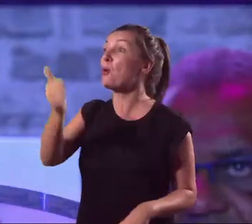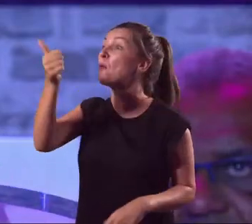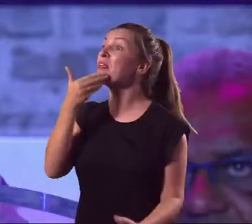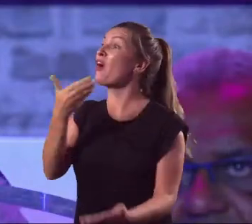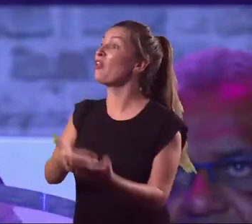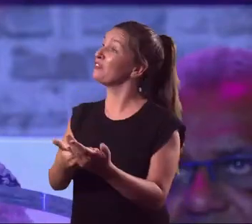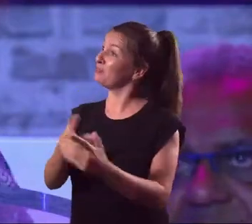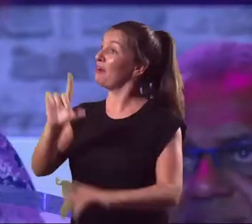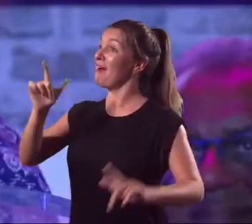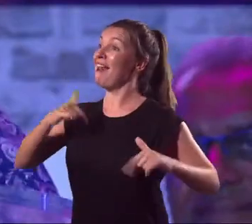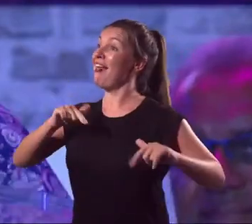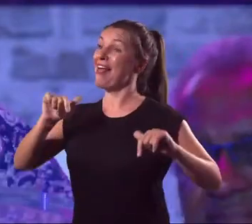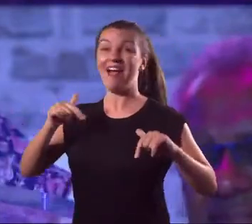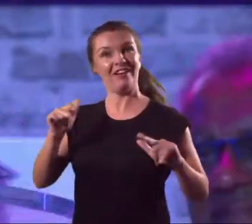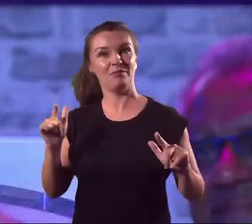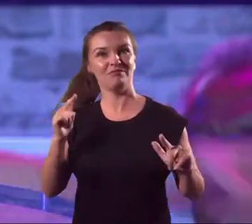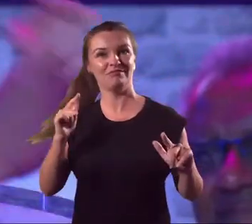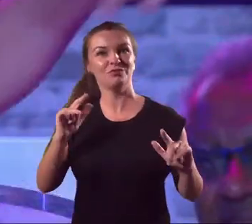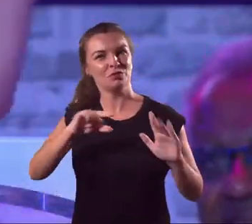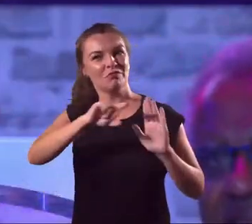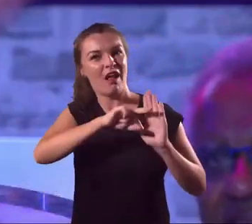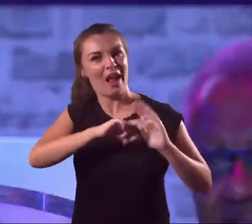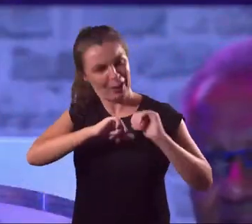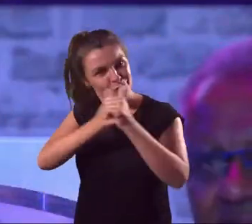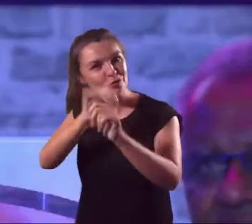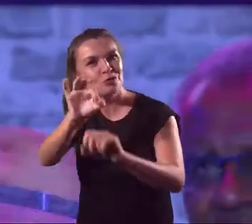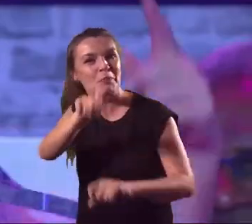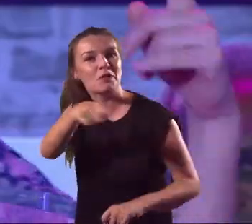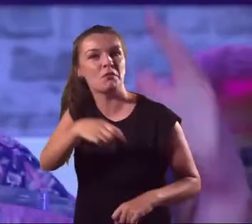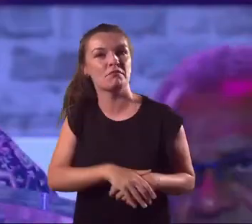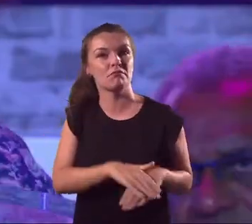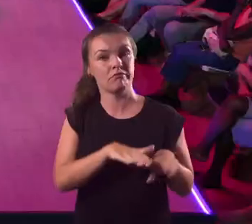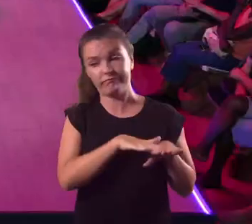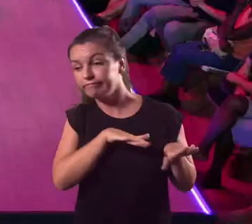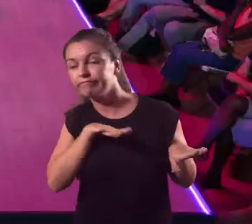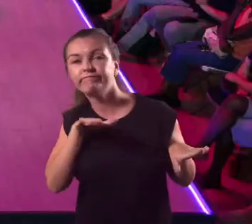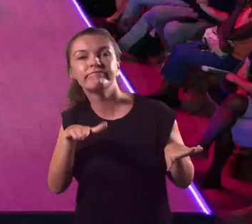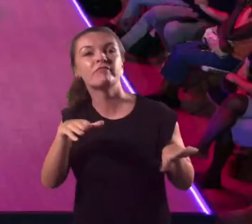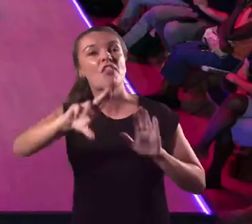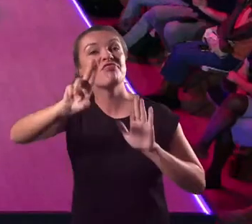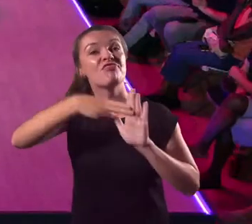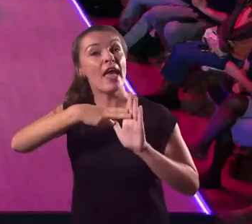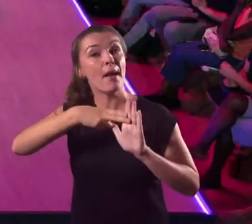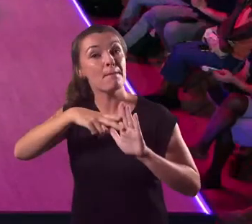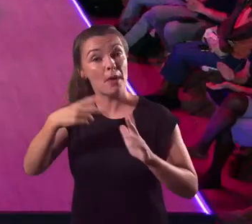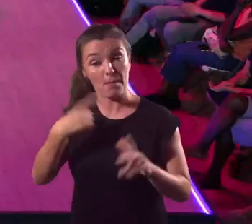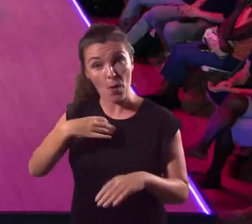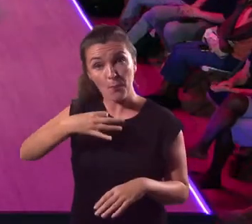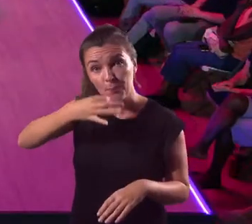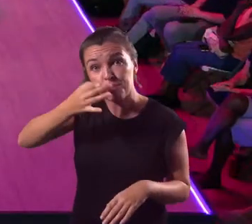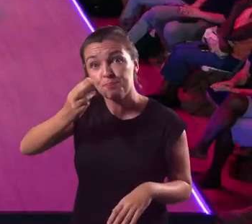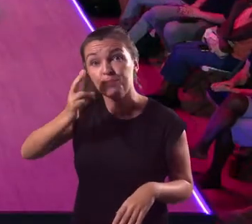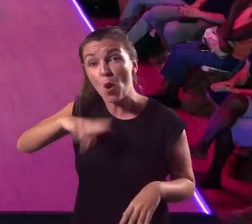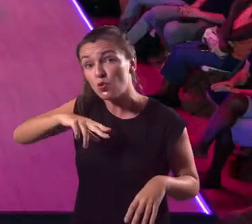pour appliquer ces règles. Par contre, quand il s'agit d'appliquer les normes en matière de pollution de l'eau, il n'y a plus personne.